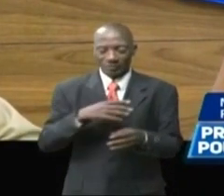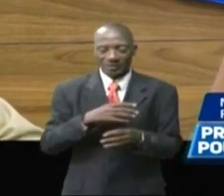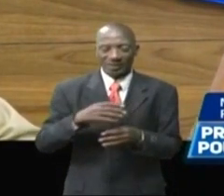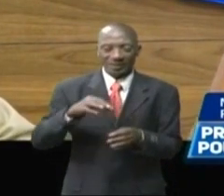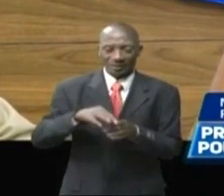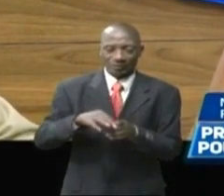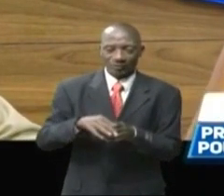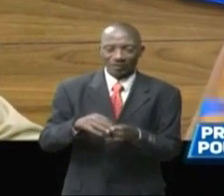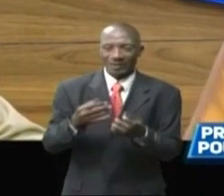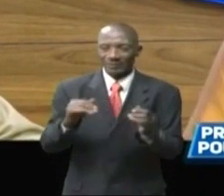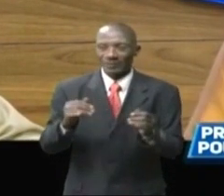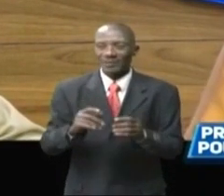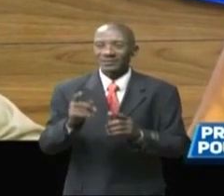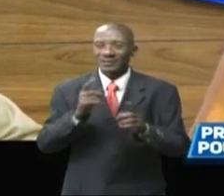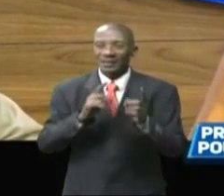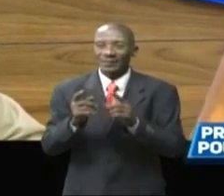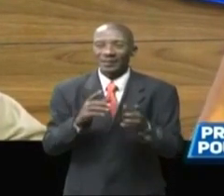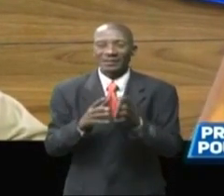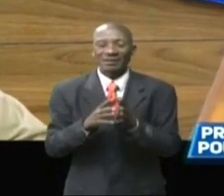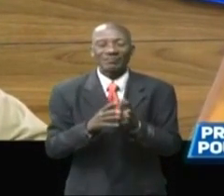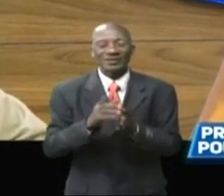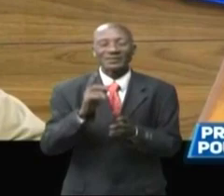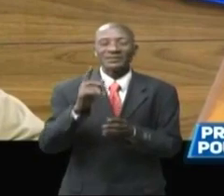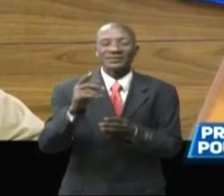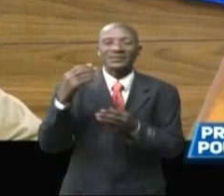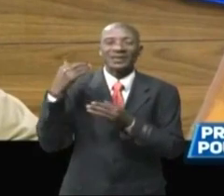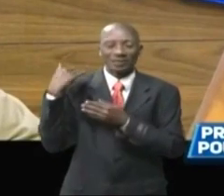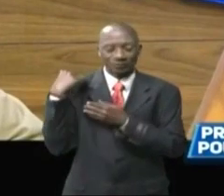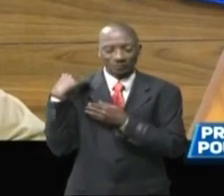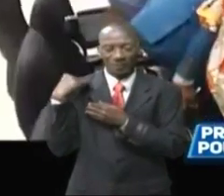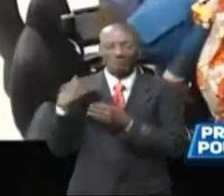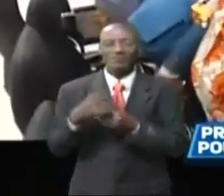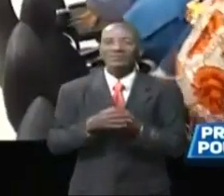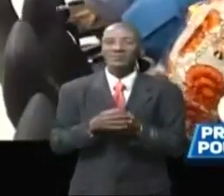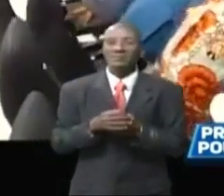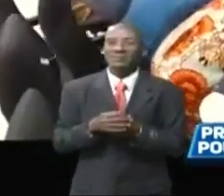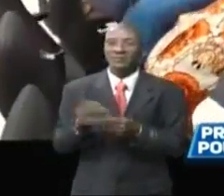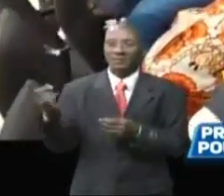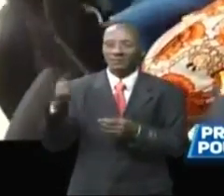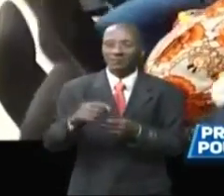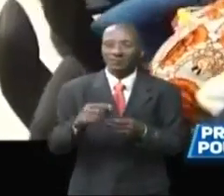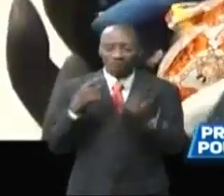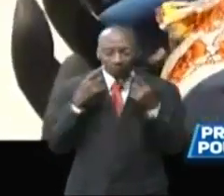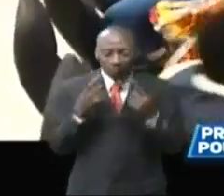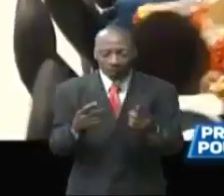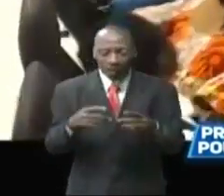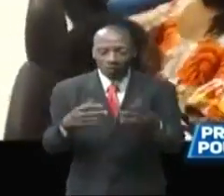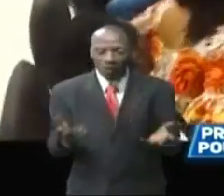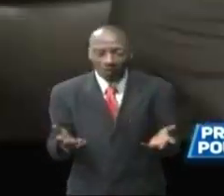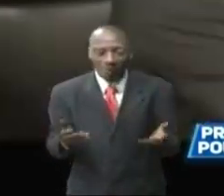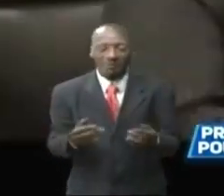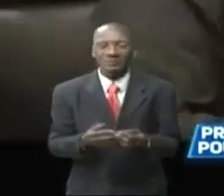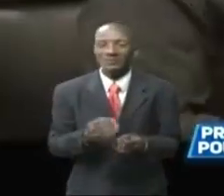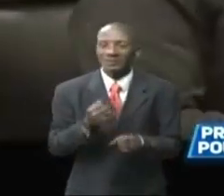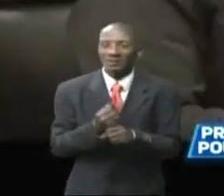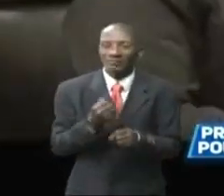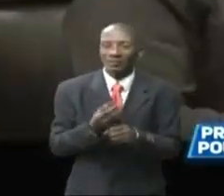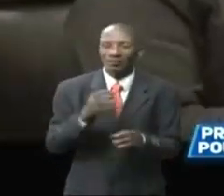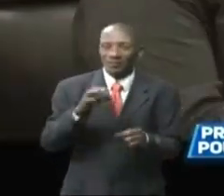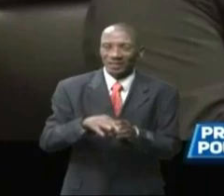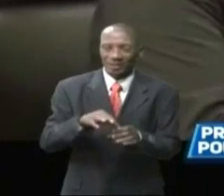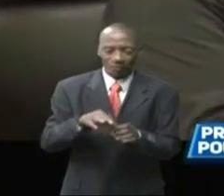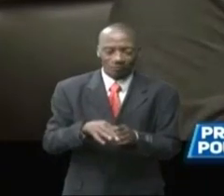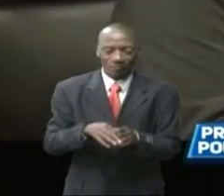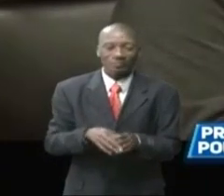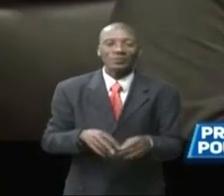notre programme d'observation des élections à venir. Dans un autre décor, Denis Kadima-Kazadi était avec une délégation